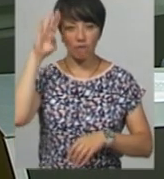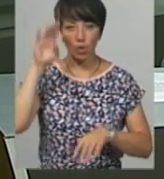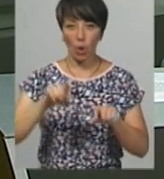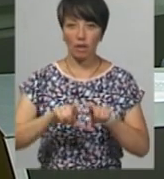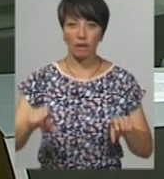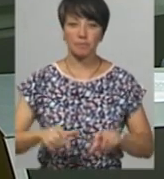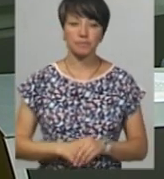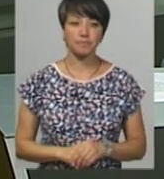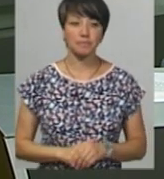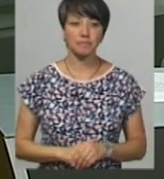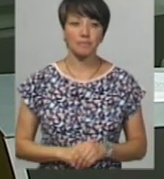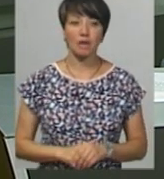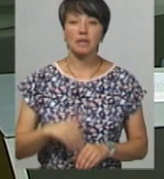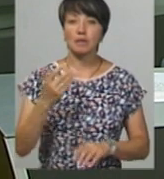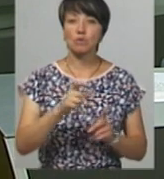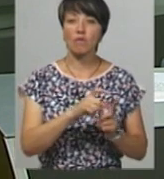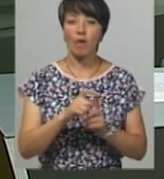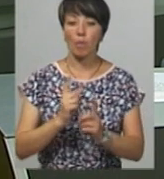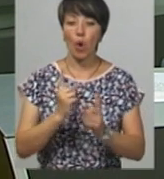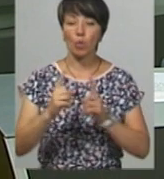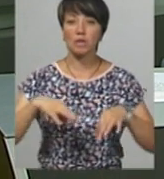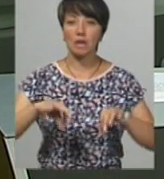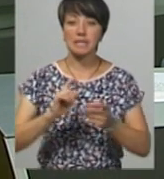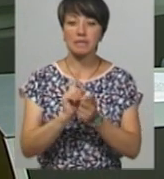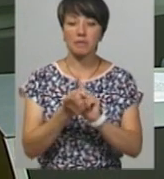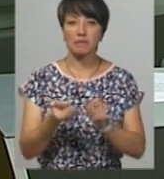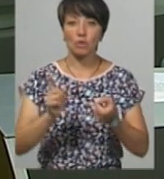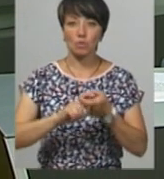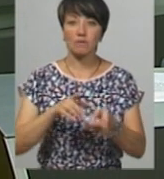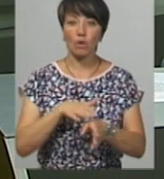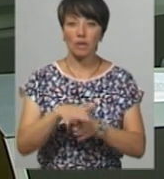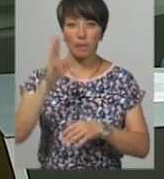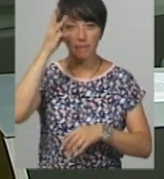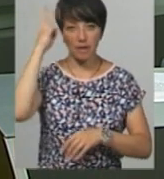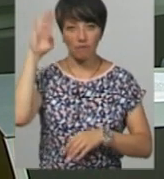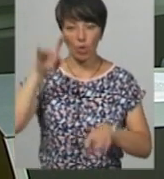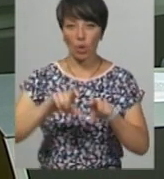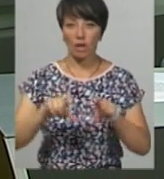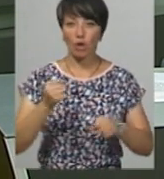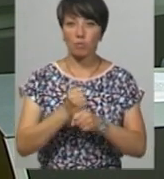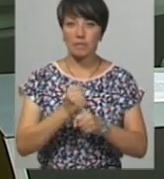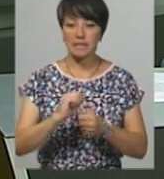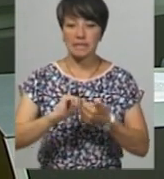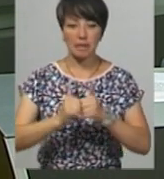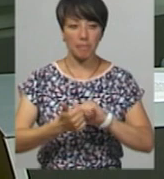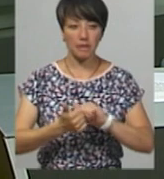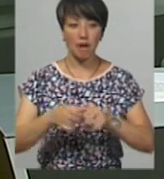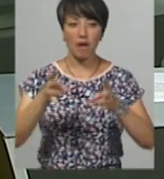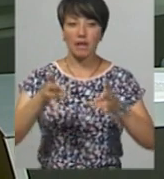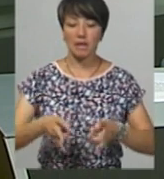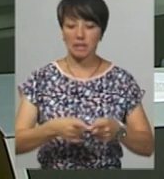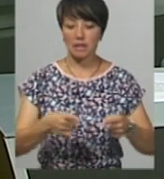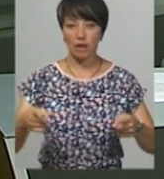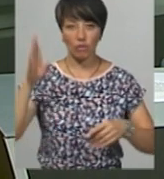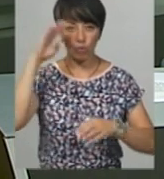«Хмельницькводоканал» Анна Помаранська. За її словами, рух транспорту зміниться у зв'язку з виконанням «Хмельницькводоканалом» робіт із заміни аварійної